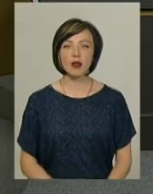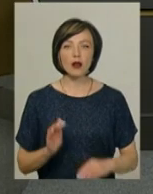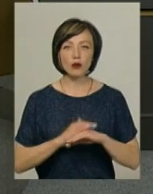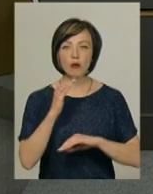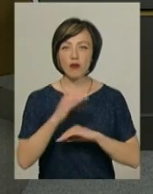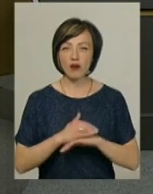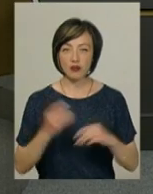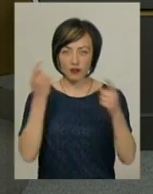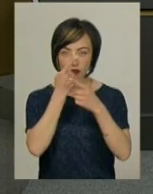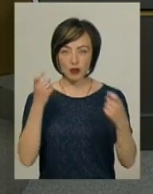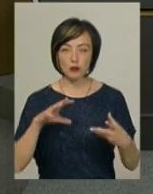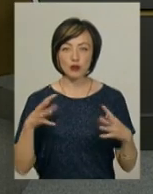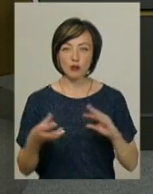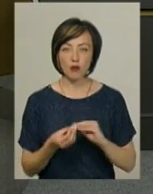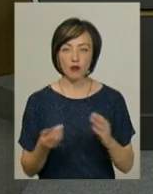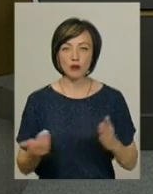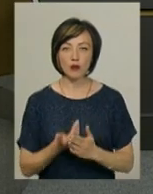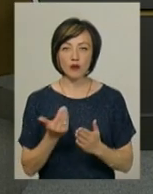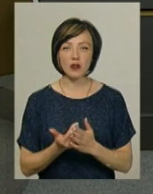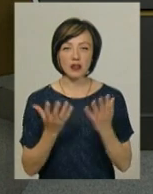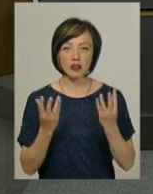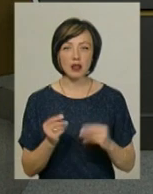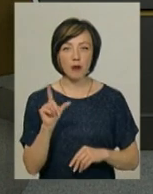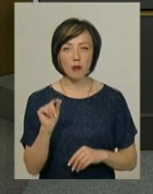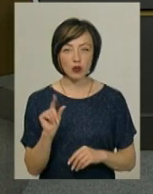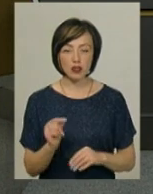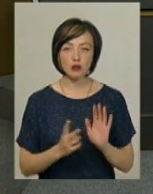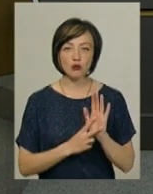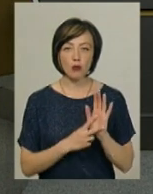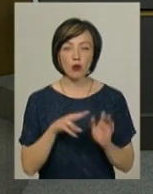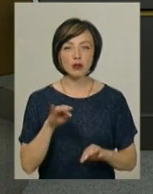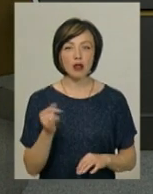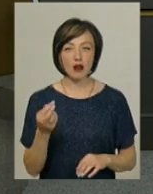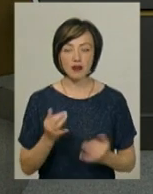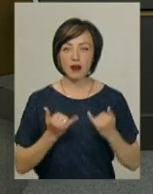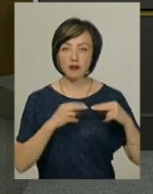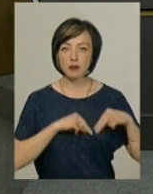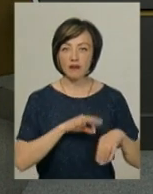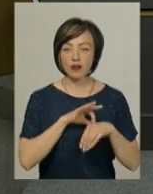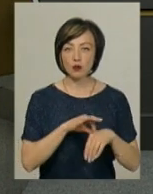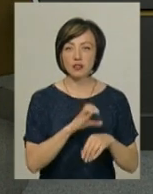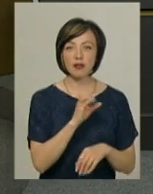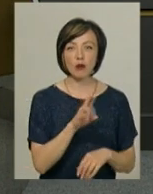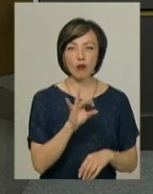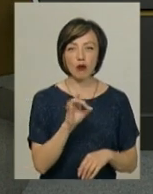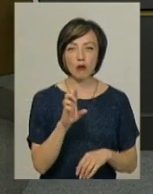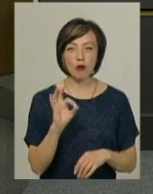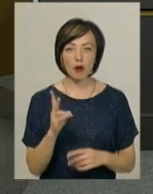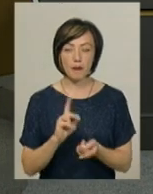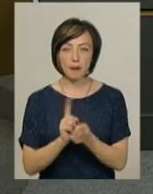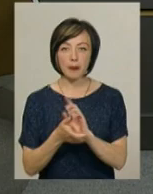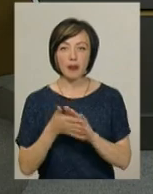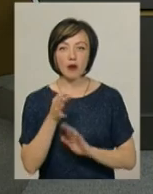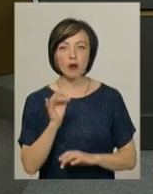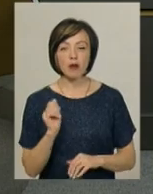Доброго вечора. В ефірі підсумковий інформаційний випуск понеділка, 7 травня. В студії ведуча Світлана Поробок, перекладає на жестову мову